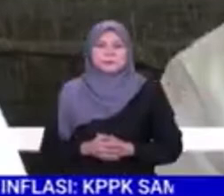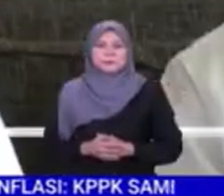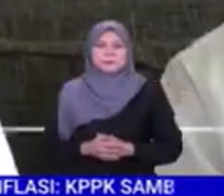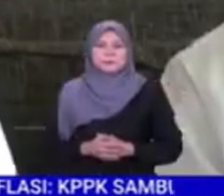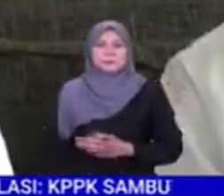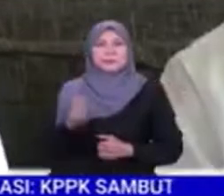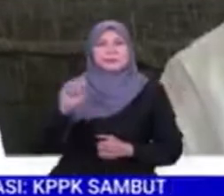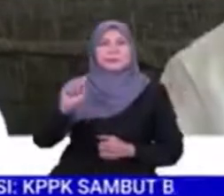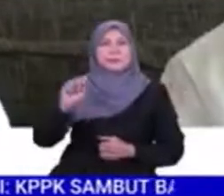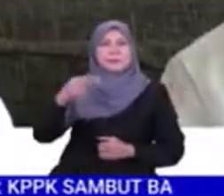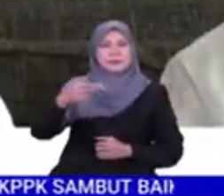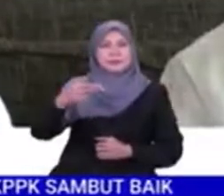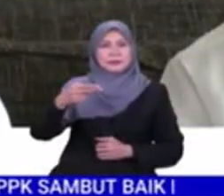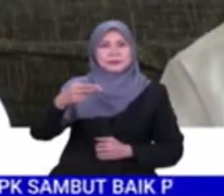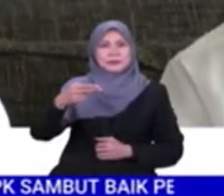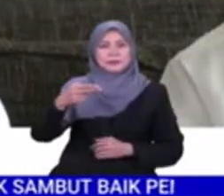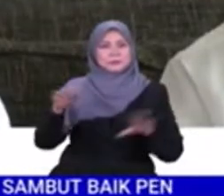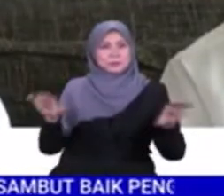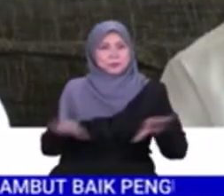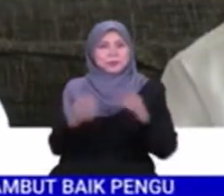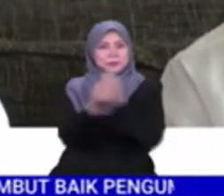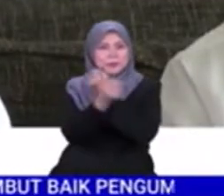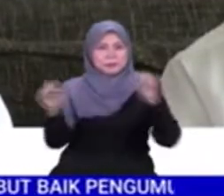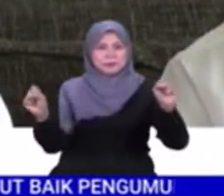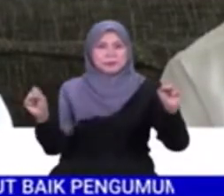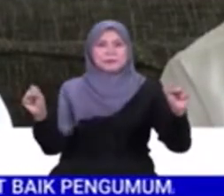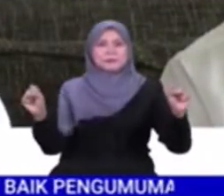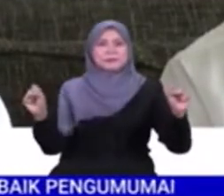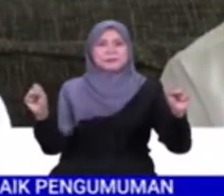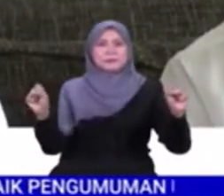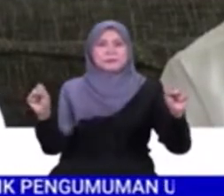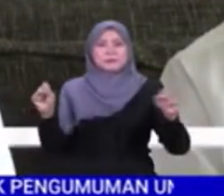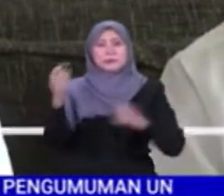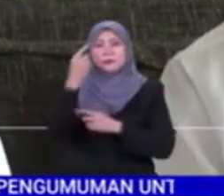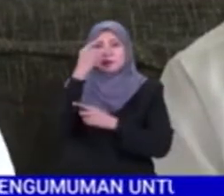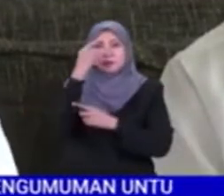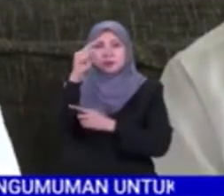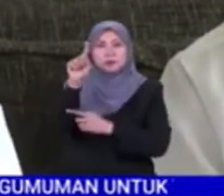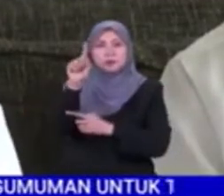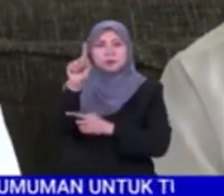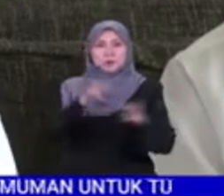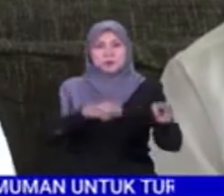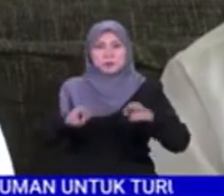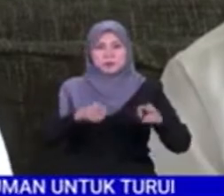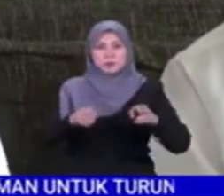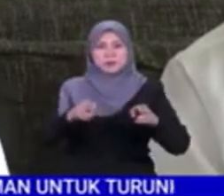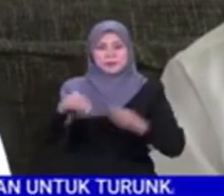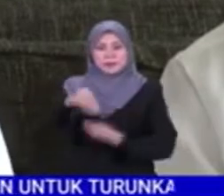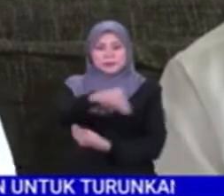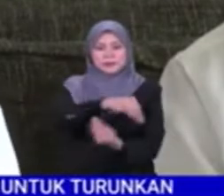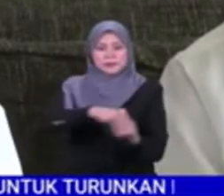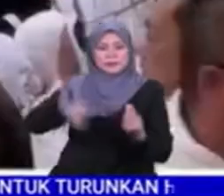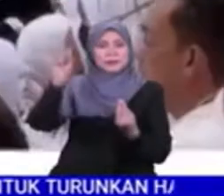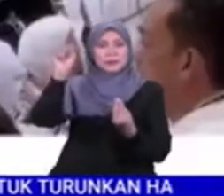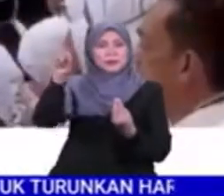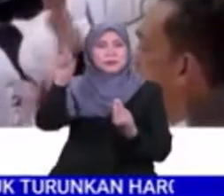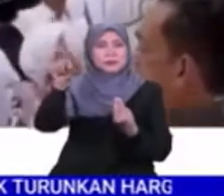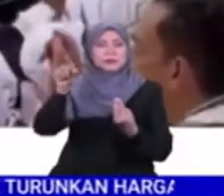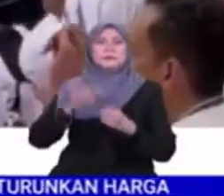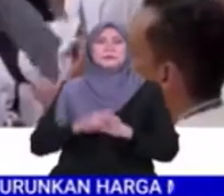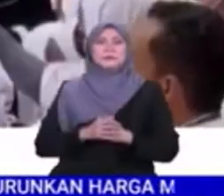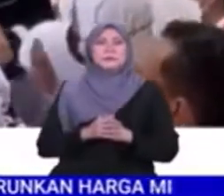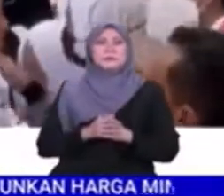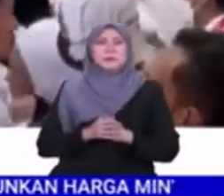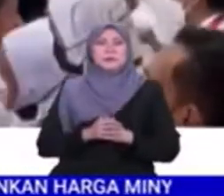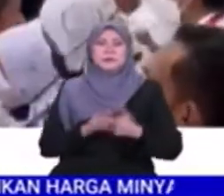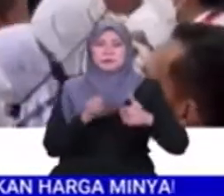Tamu haji telah membuat persediaan untuk melaksanakan urusan haji ini dengan mengambil kira